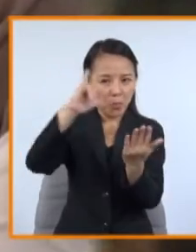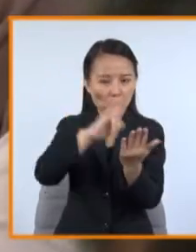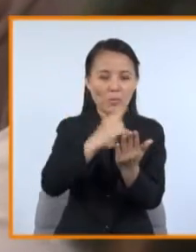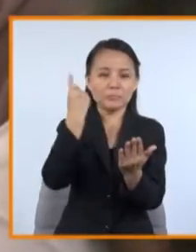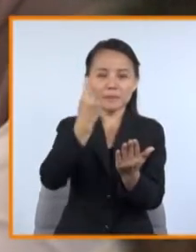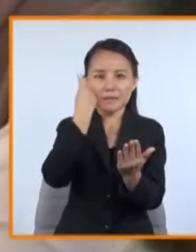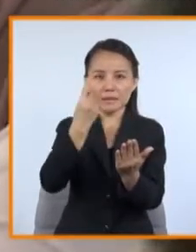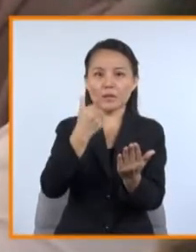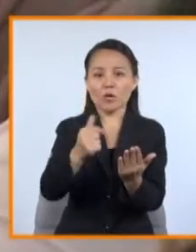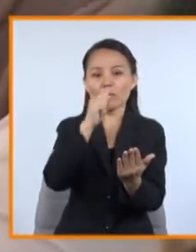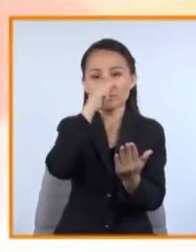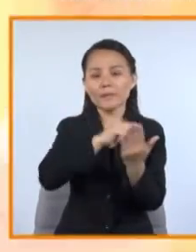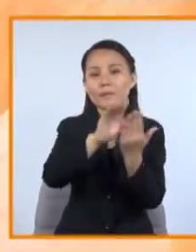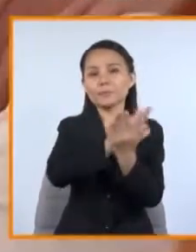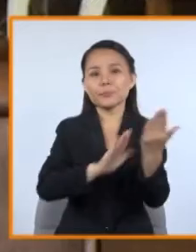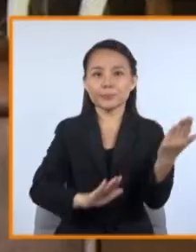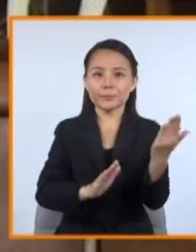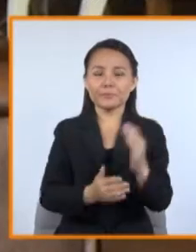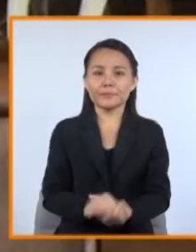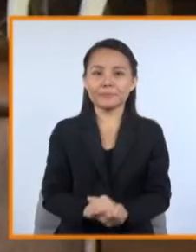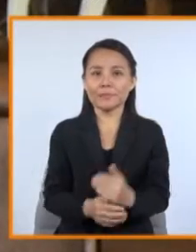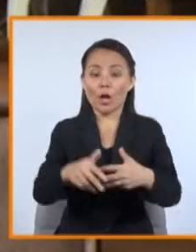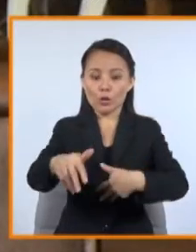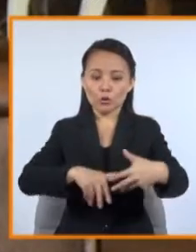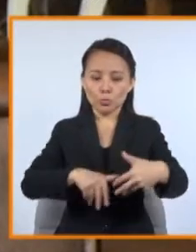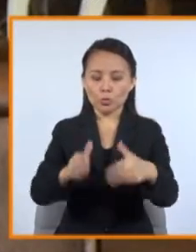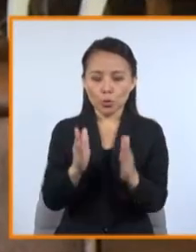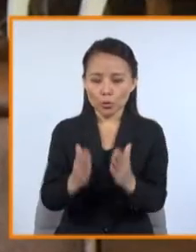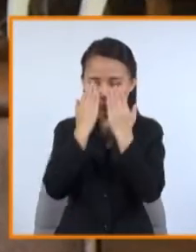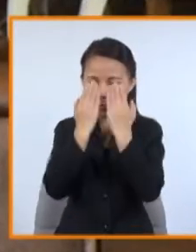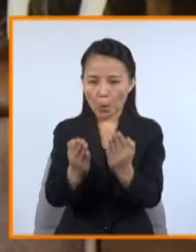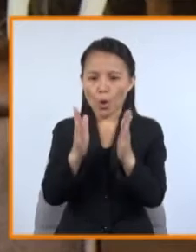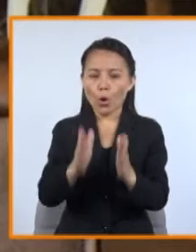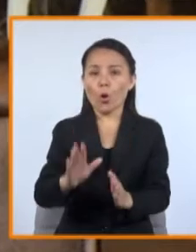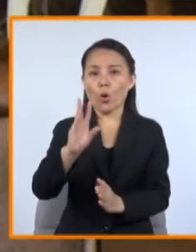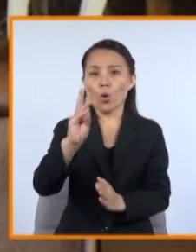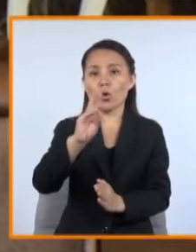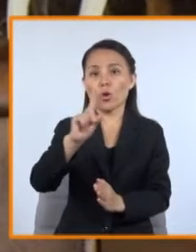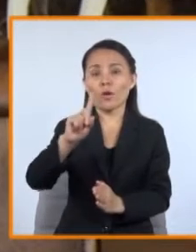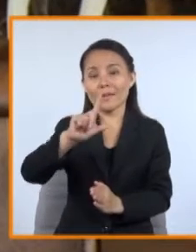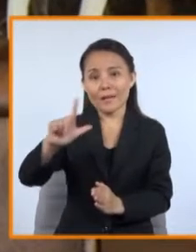ของ GDP ประเทศไทย ประชาชนมุสลิมรายได้600ล้านคนทั่วโลก